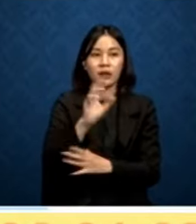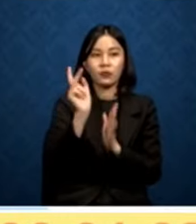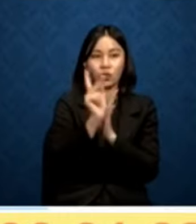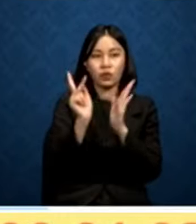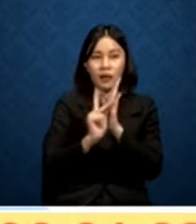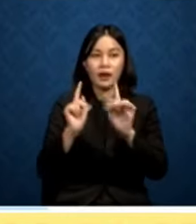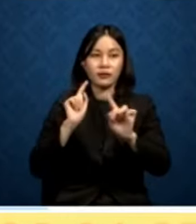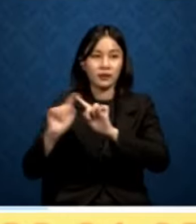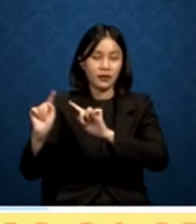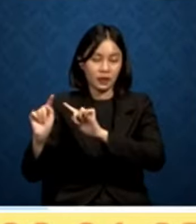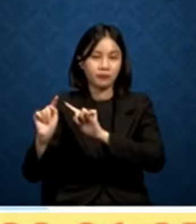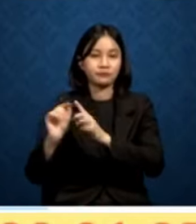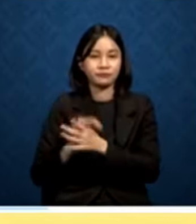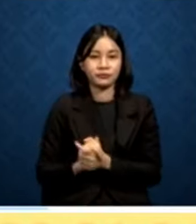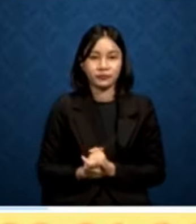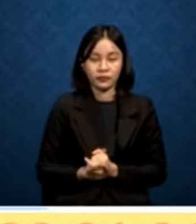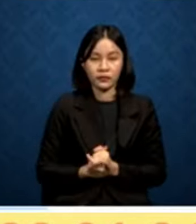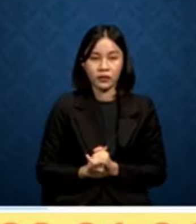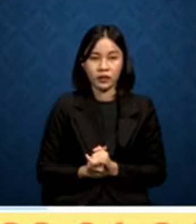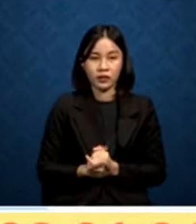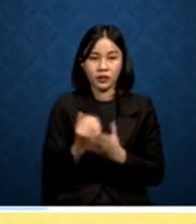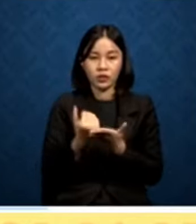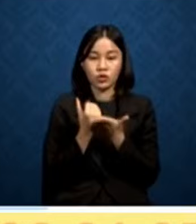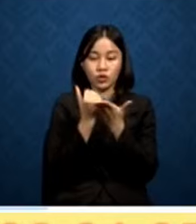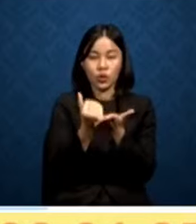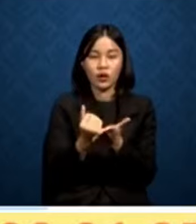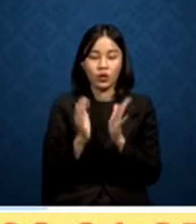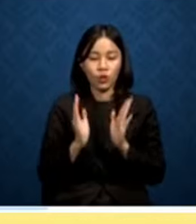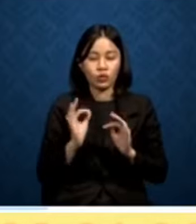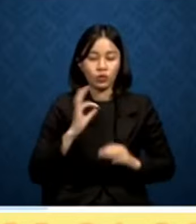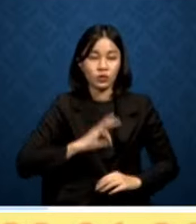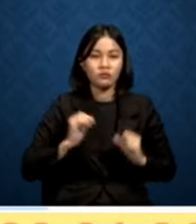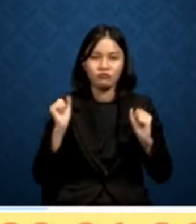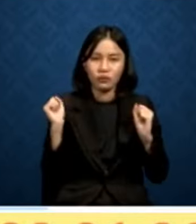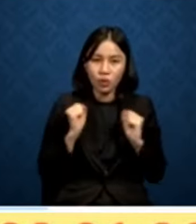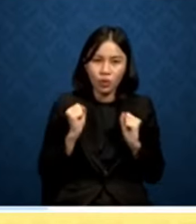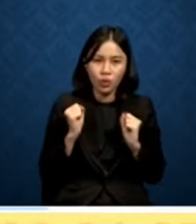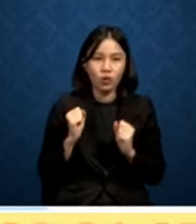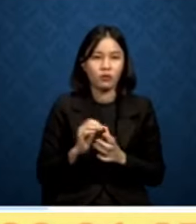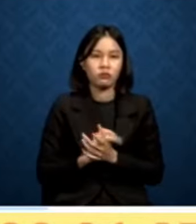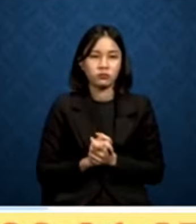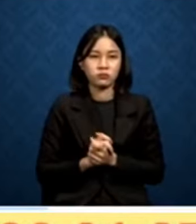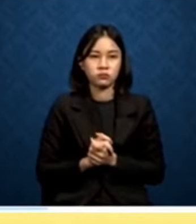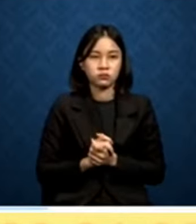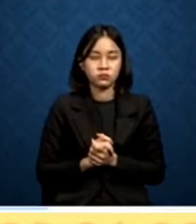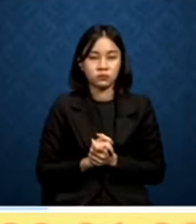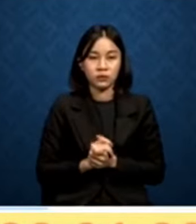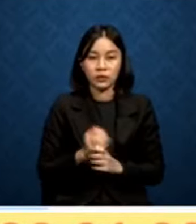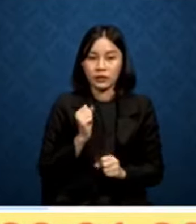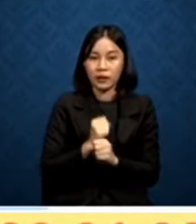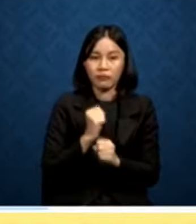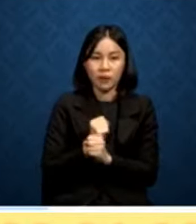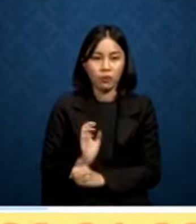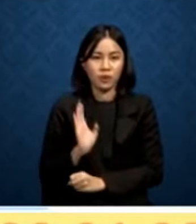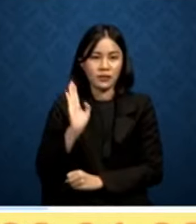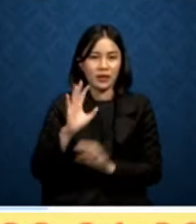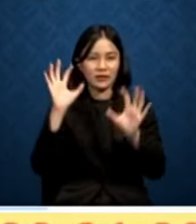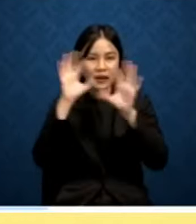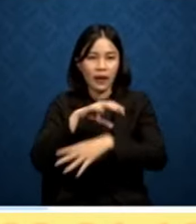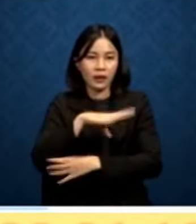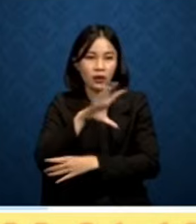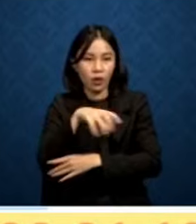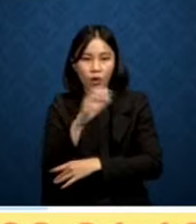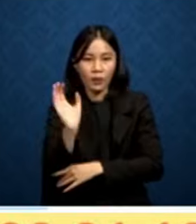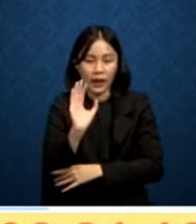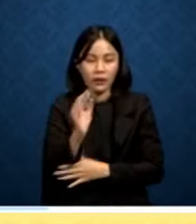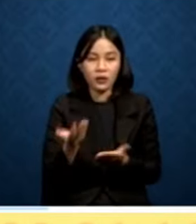นี้มันสามารทจะทำให้คนกลัวแล้วก็ไม่กลาที่จะมาประขบธรกิจเหล่านี้หอแก้ขายใ